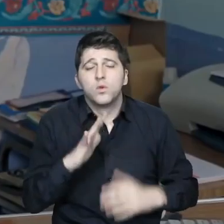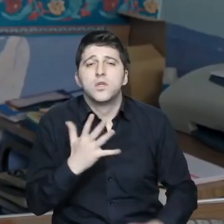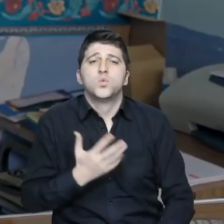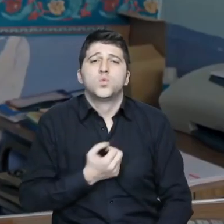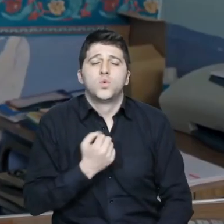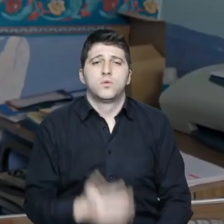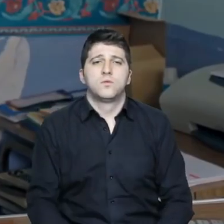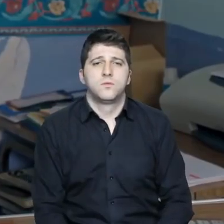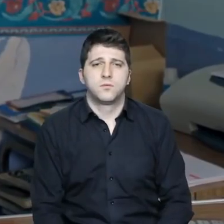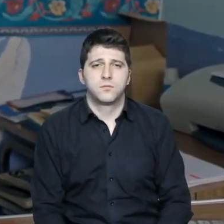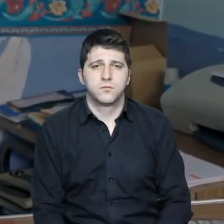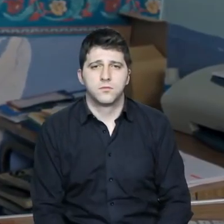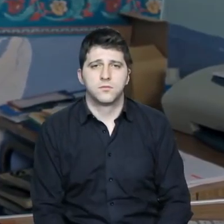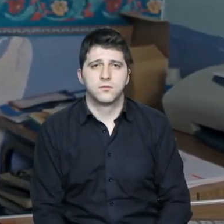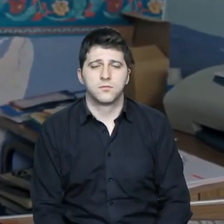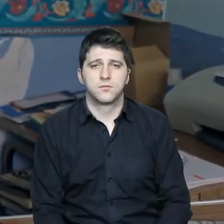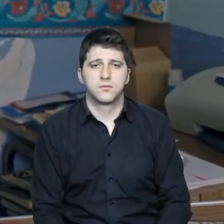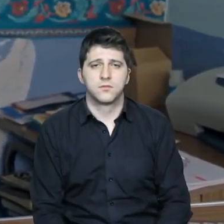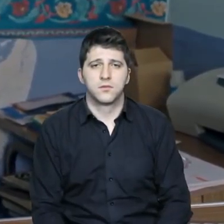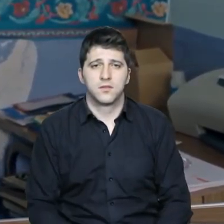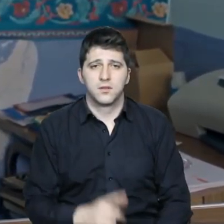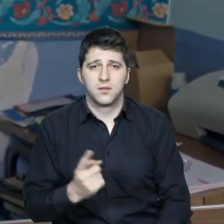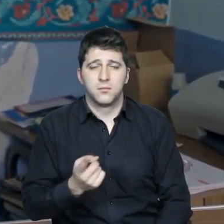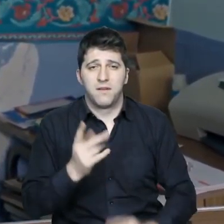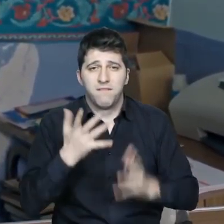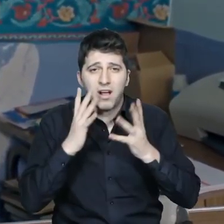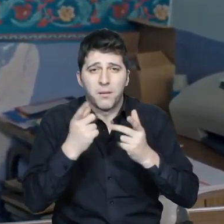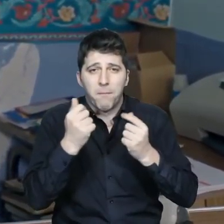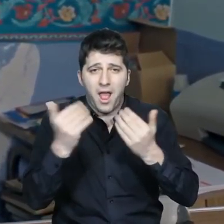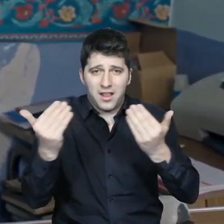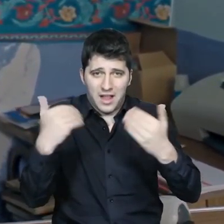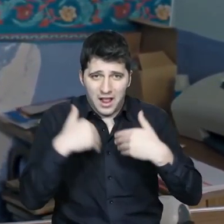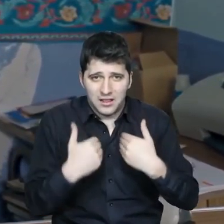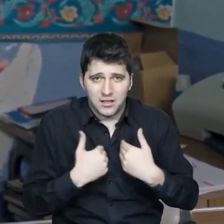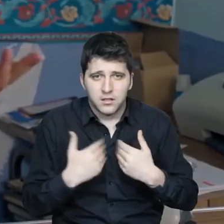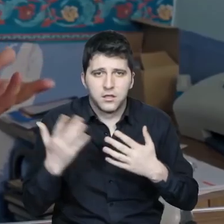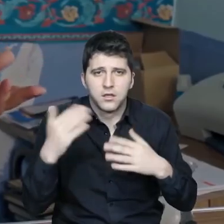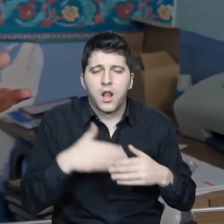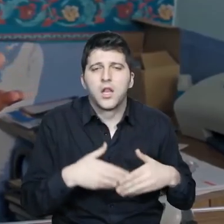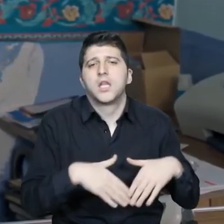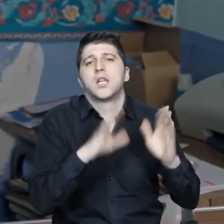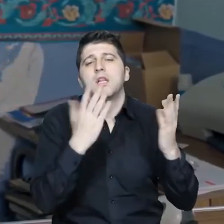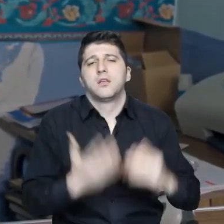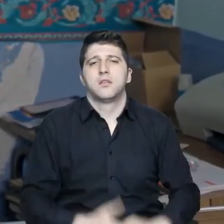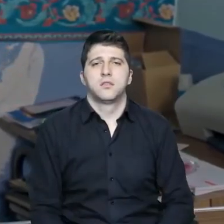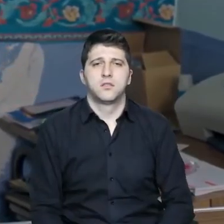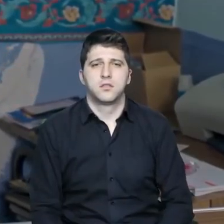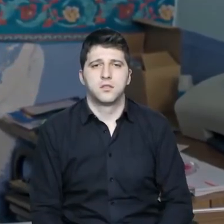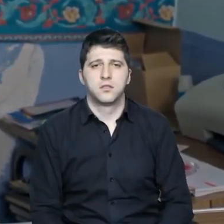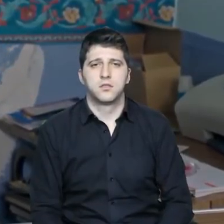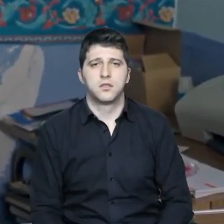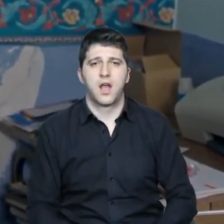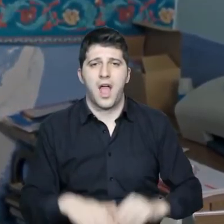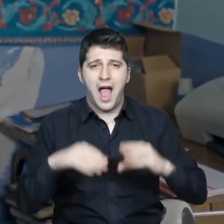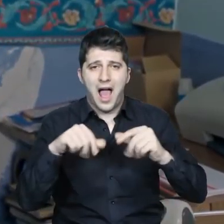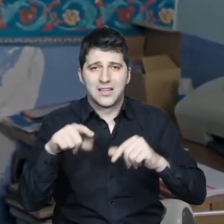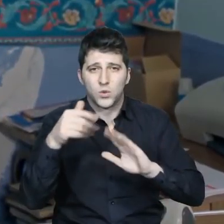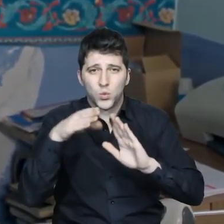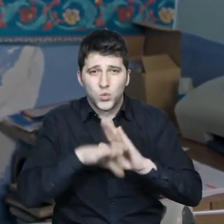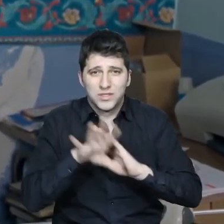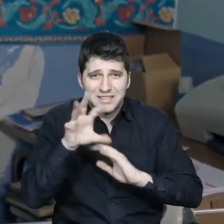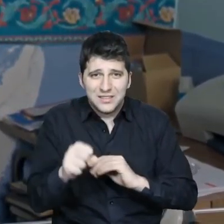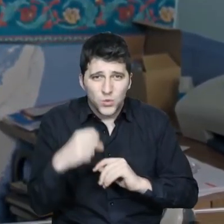üzülür. Ya bir yorgan dolusu para geldi, geldi gibi gitti. Arsayı ucuza kapattık